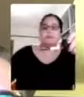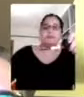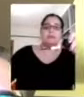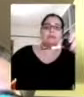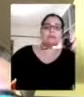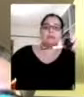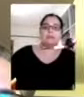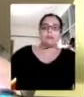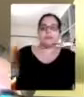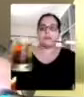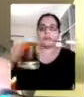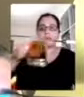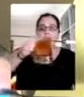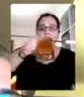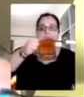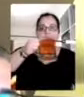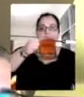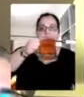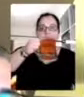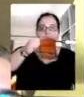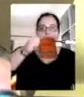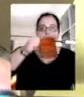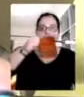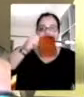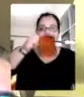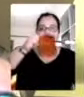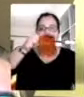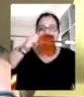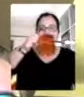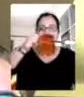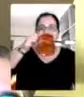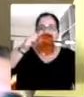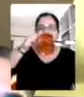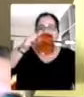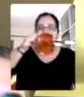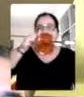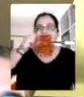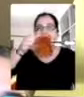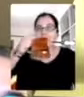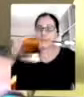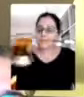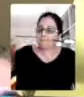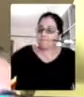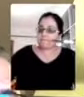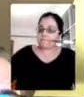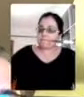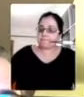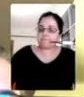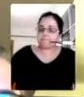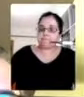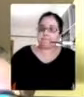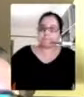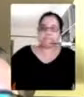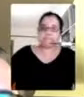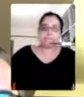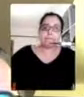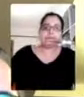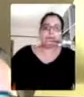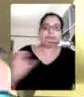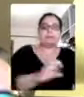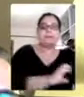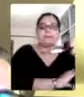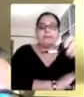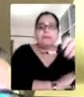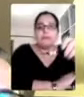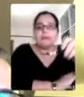Bunları toparlayayım diyorum. Götüreyim adama. Abicim bunları sök diyeyim. Ben de kamerayla çekeyim adamı. Güzel video şeyi olsun. Adam